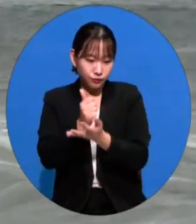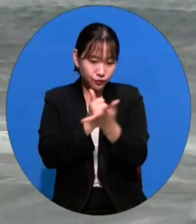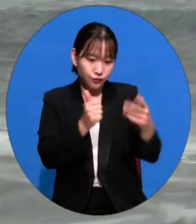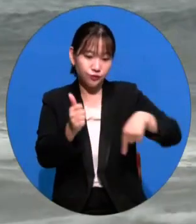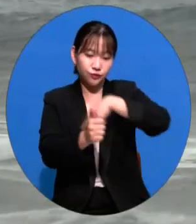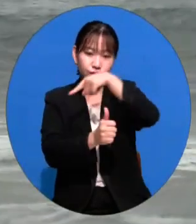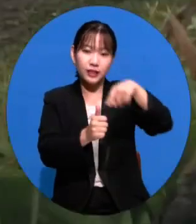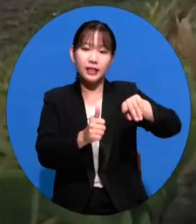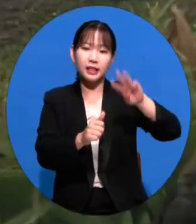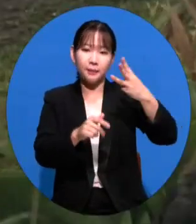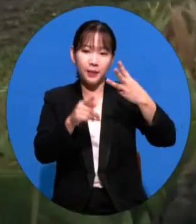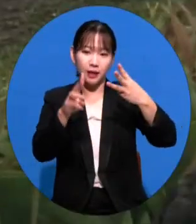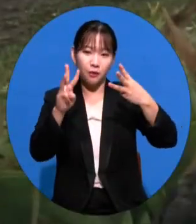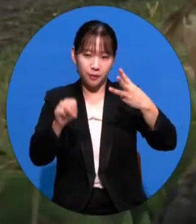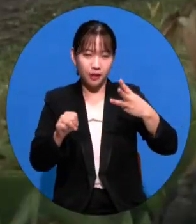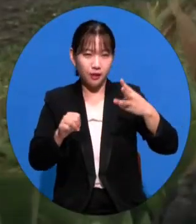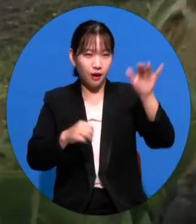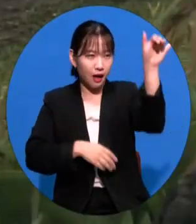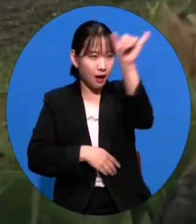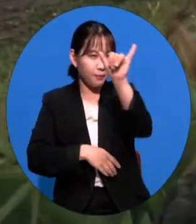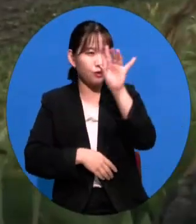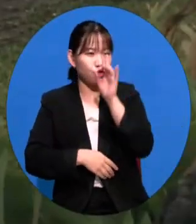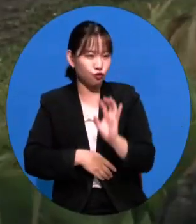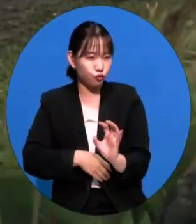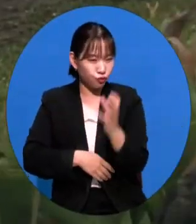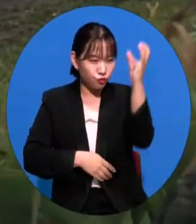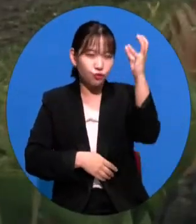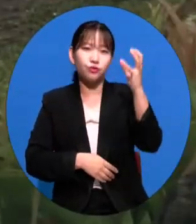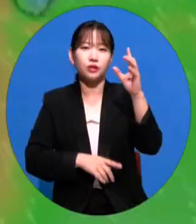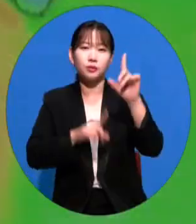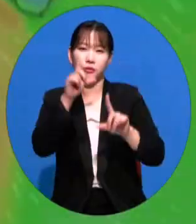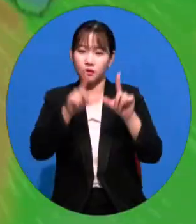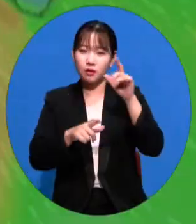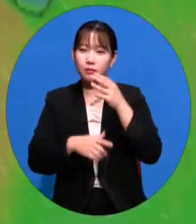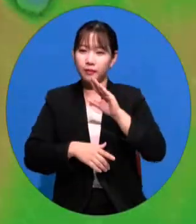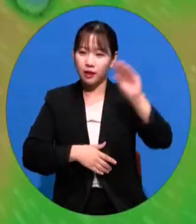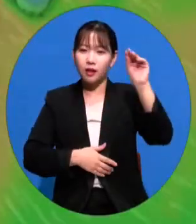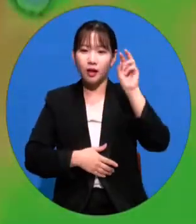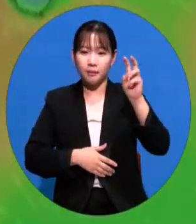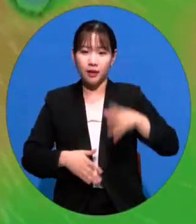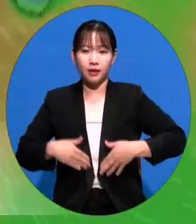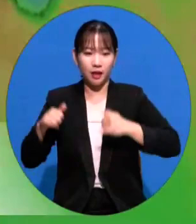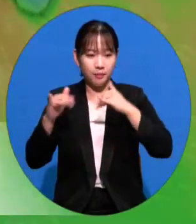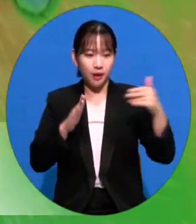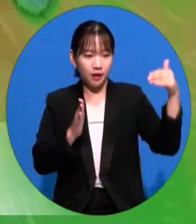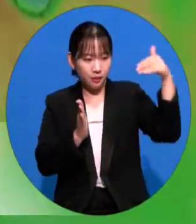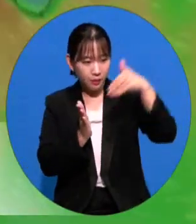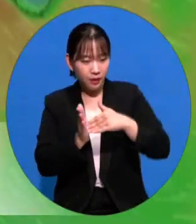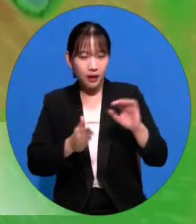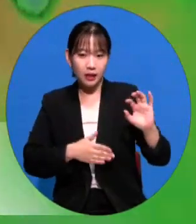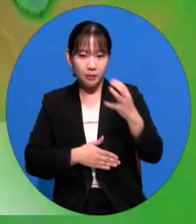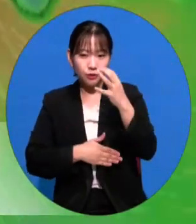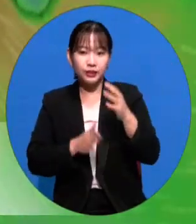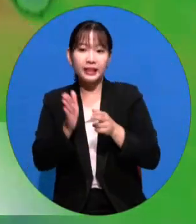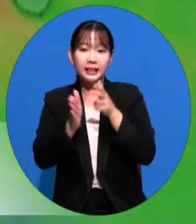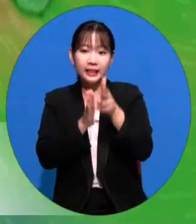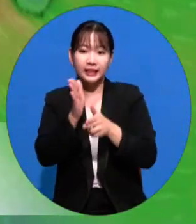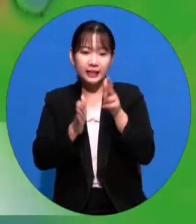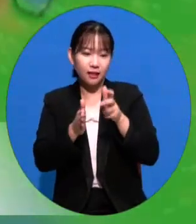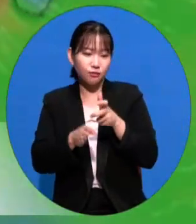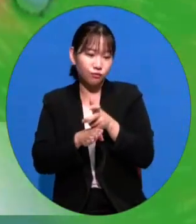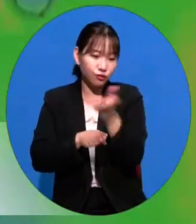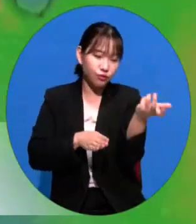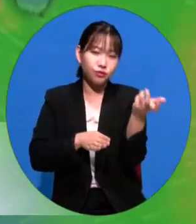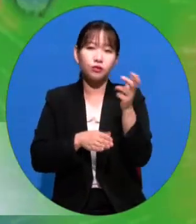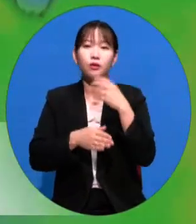한반도 내륙을 관통하는 유례없는 경로를 지날 것으로 예보됐습니다. 남해안에 상륙하는 태풍은 기차가 탈선하는 수준의